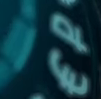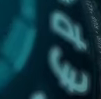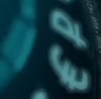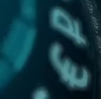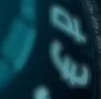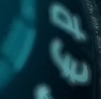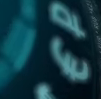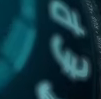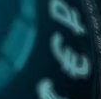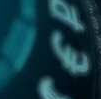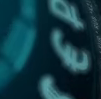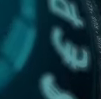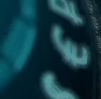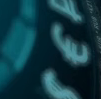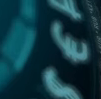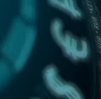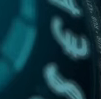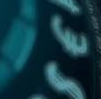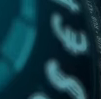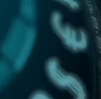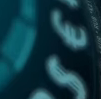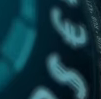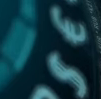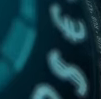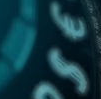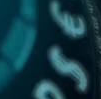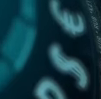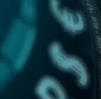Доллар США 390 тенге 9 иен.